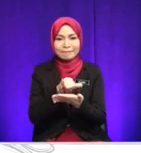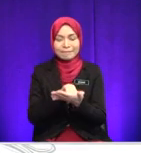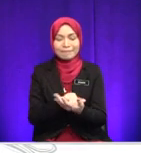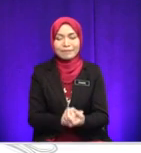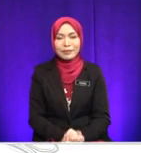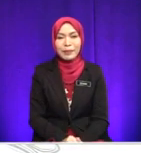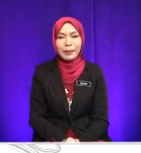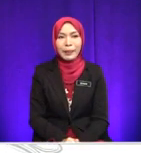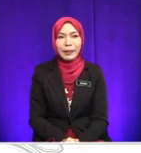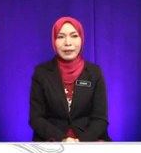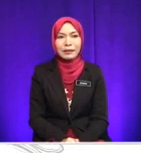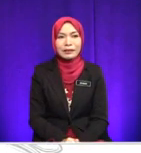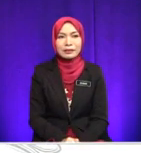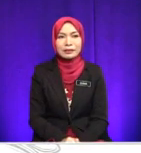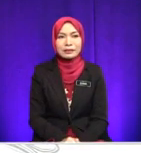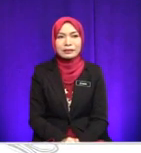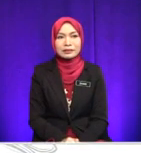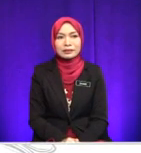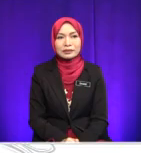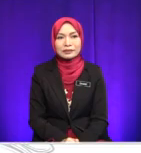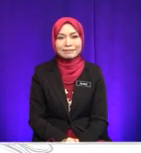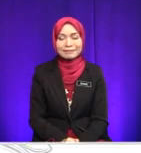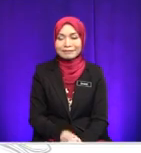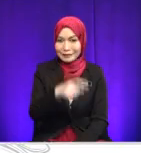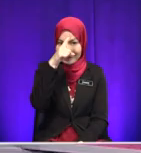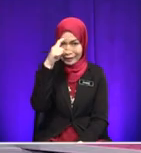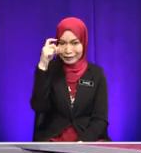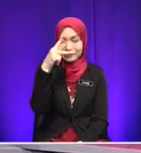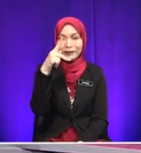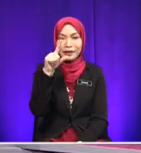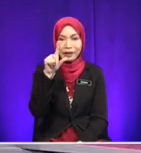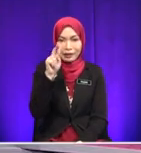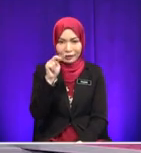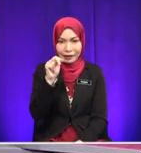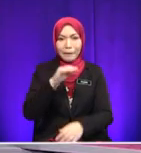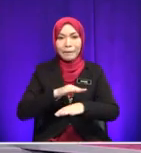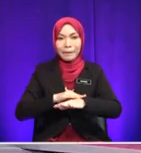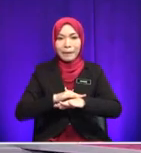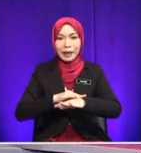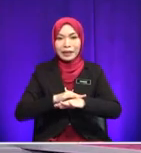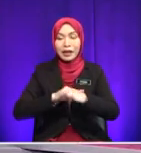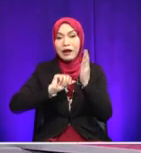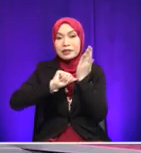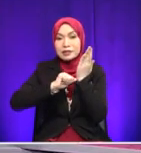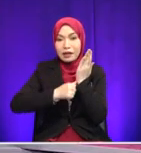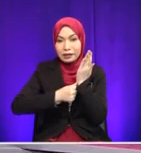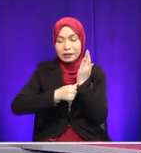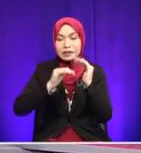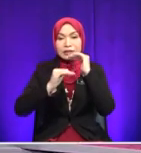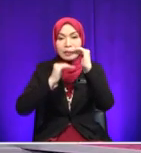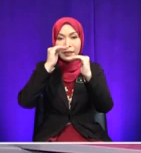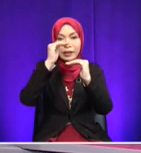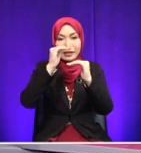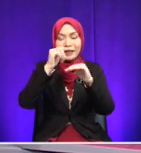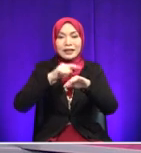Putra. Kenapa kita panggil Wisma Putra? Sebab Kementerian Luar Negeri ini pada asalnya dibina di Jalan Wisma